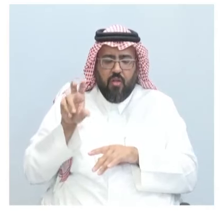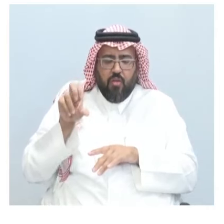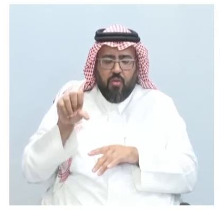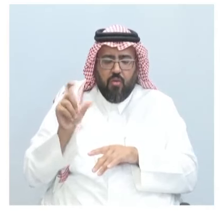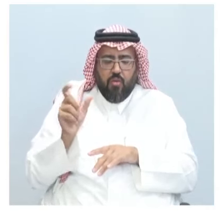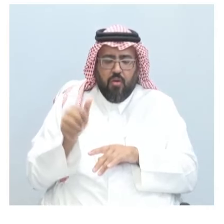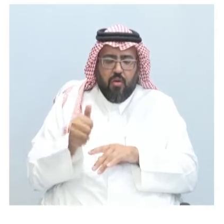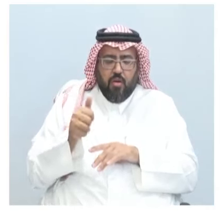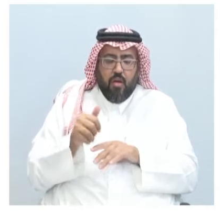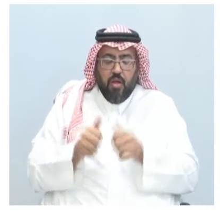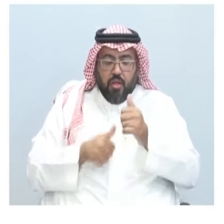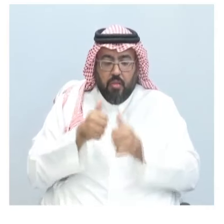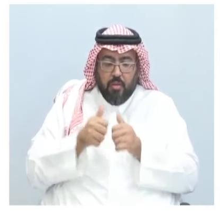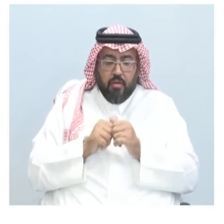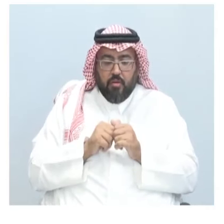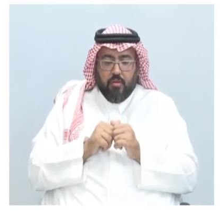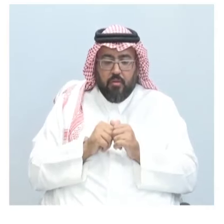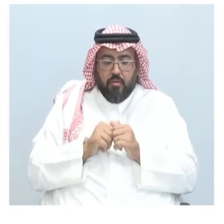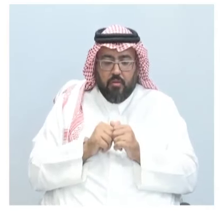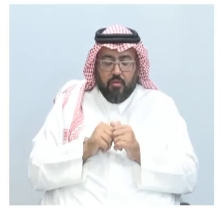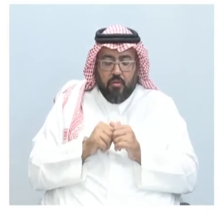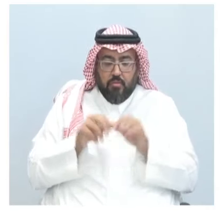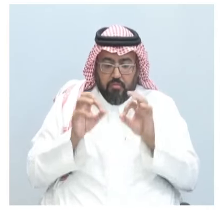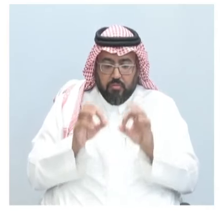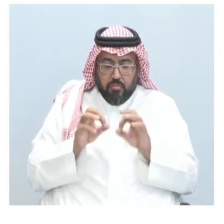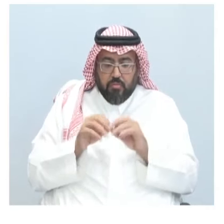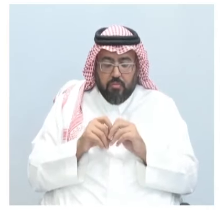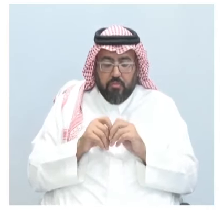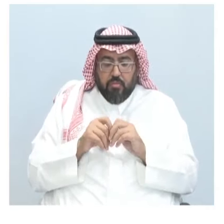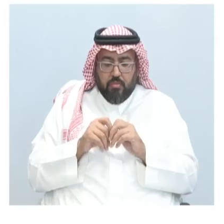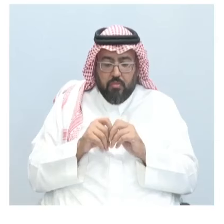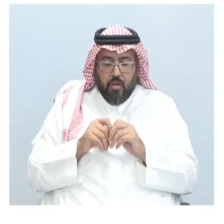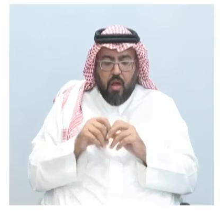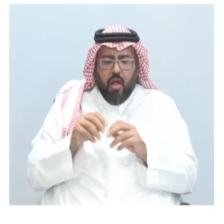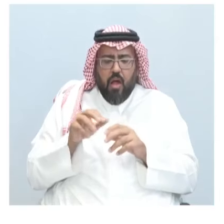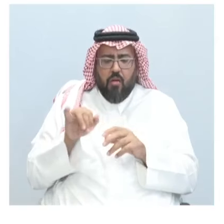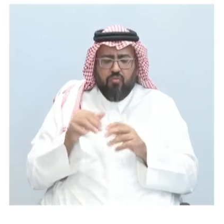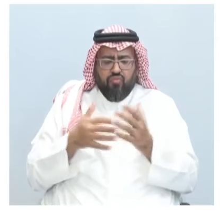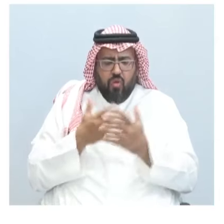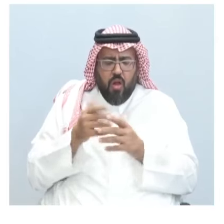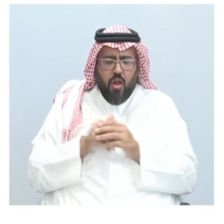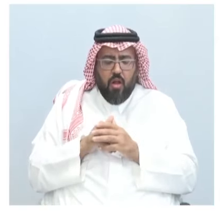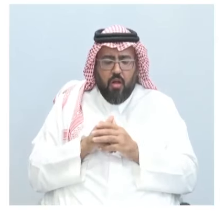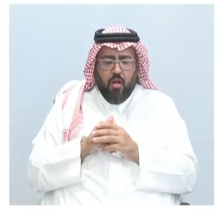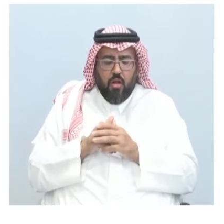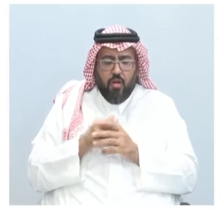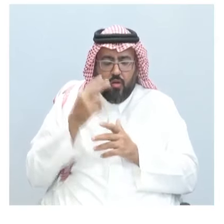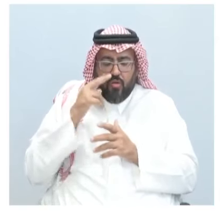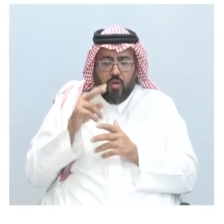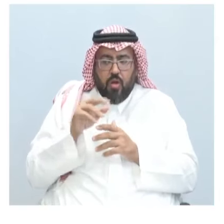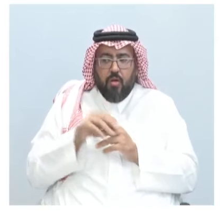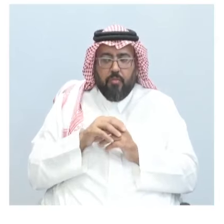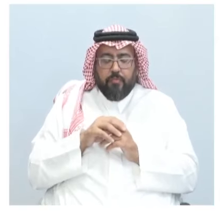اختبرنا اختبارا بما وقعت فيه من المحن الابتلاءات لاحظوا يا ابنائي